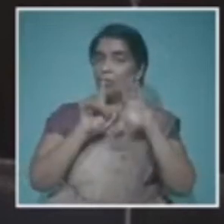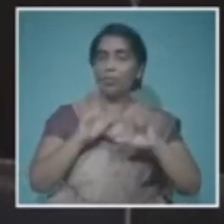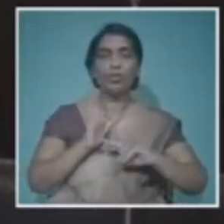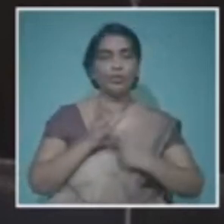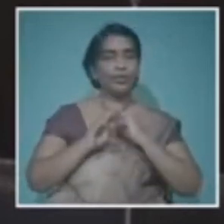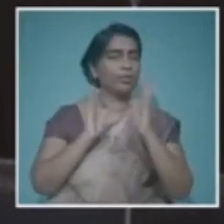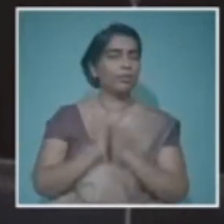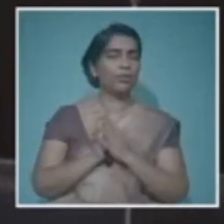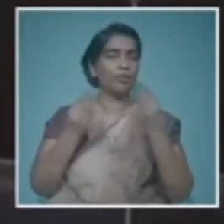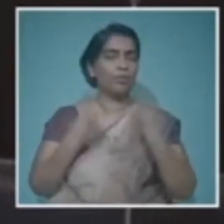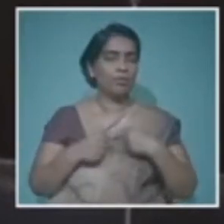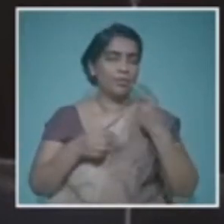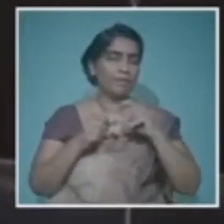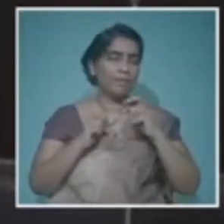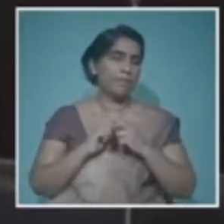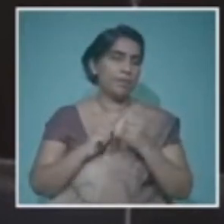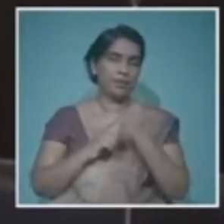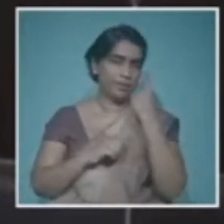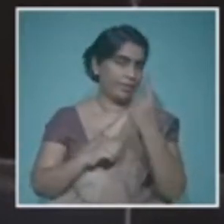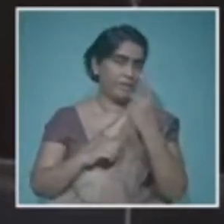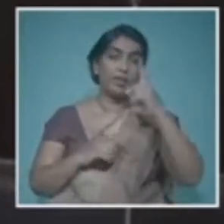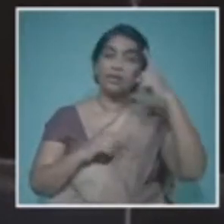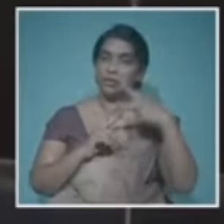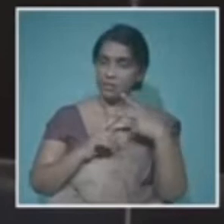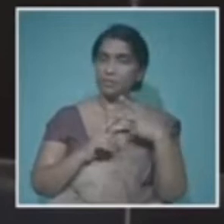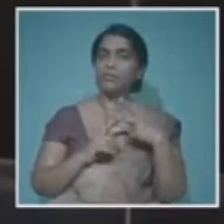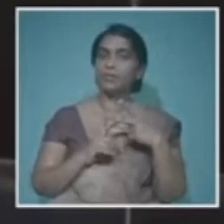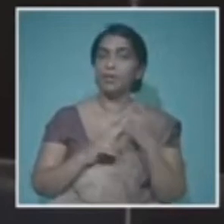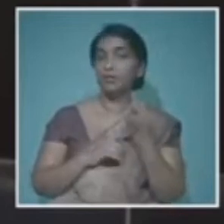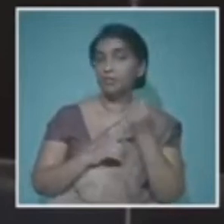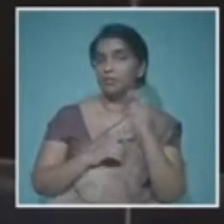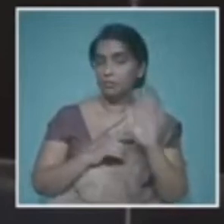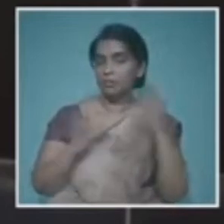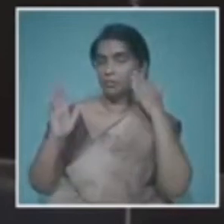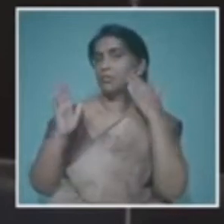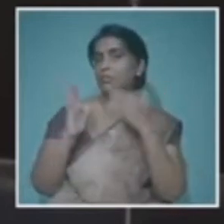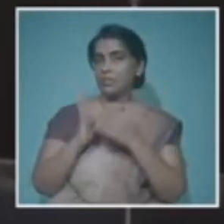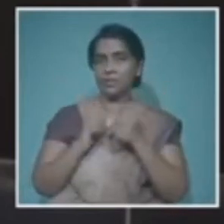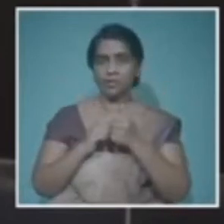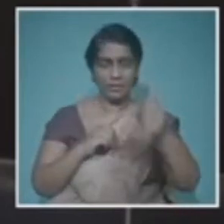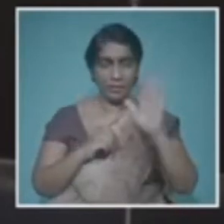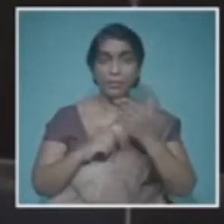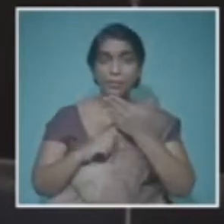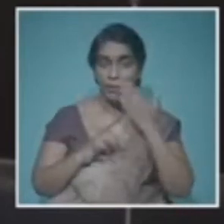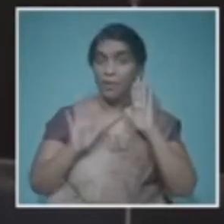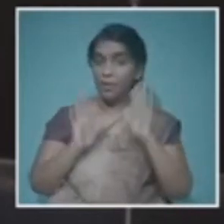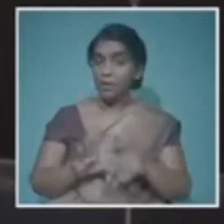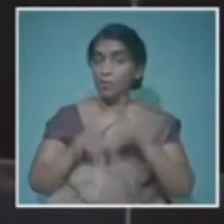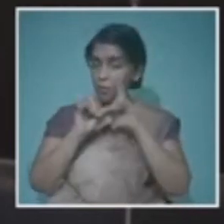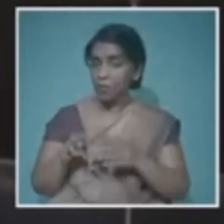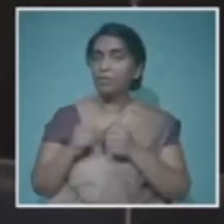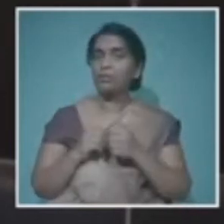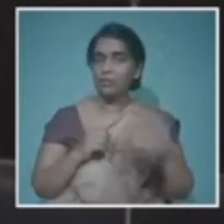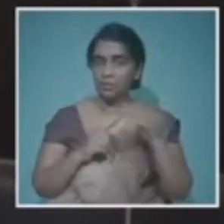උපකරණ නැතිවීමේ ප්‍රශ්නය එකක්. දෙවෙනි කාරණේ තමයි ආර්ථික වශයෙන් ඒ පැත්තට යන පිරිසක් ඉන්න පුළුවන්. නමුත් එහෙම ගියයි කියලා අපි